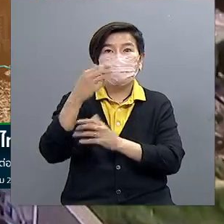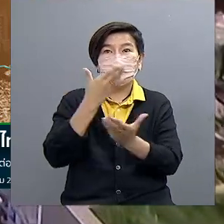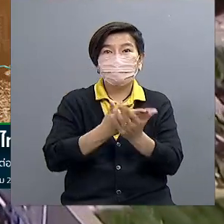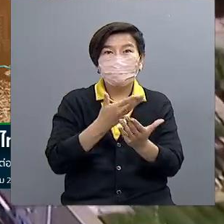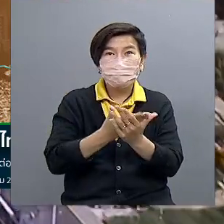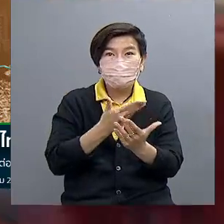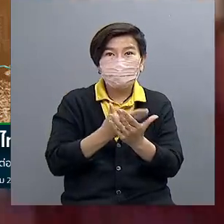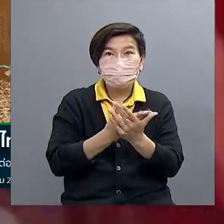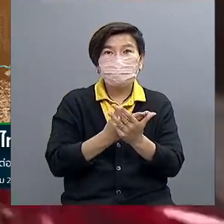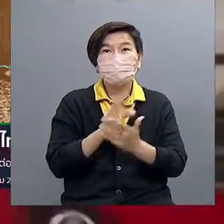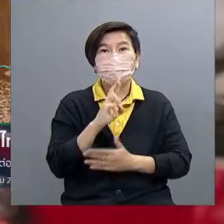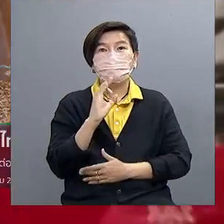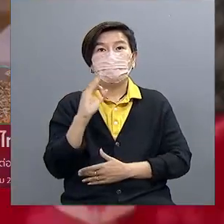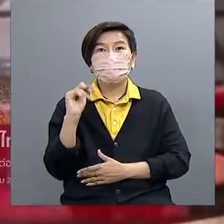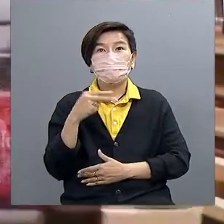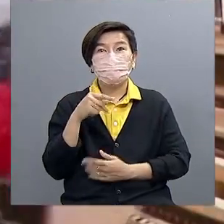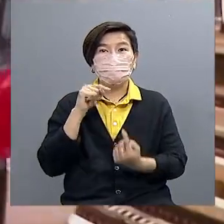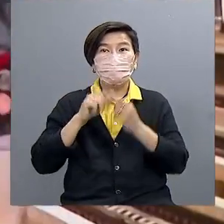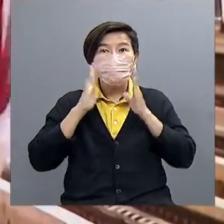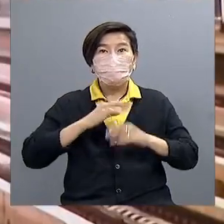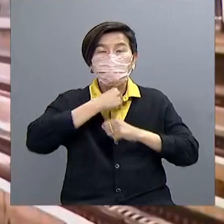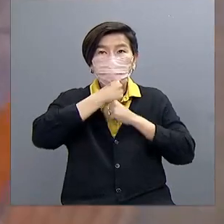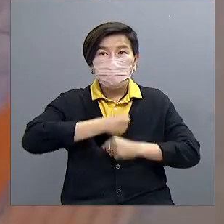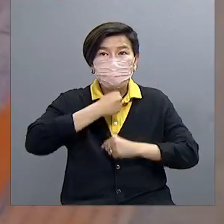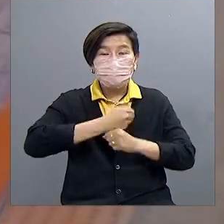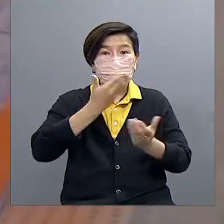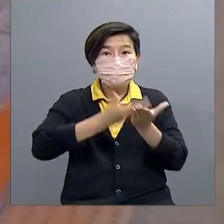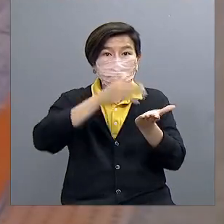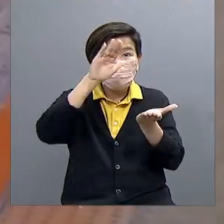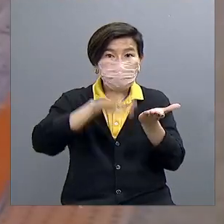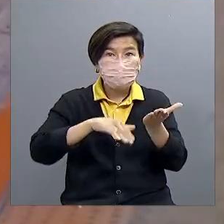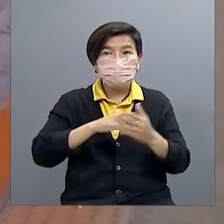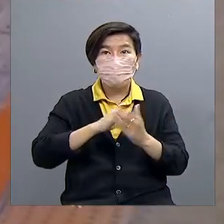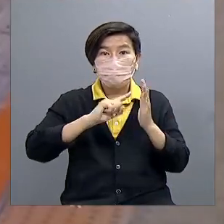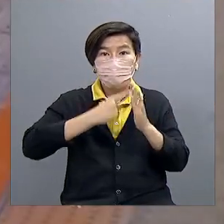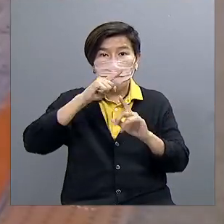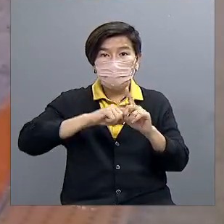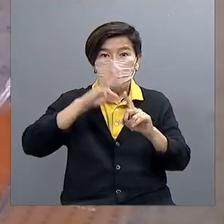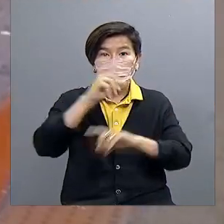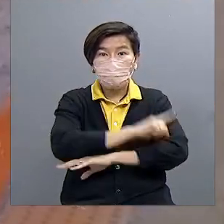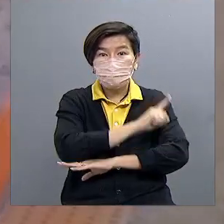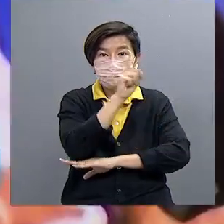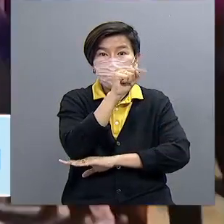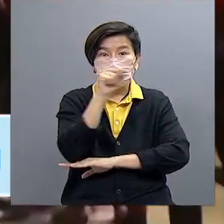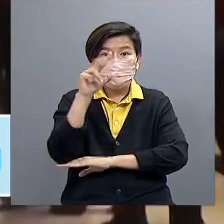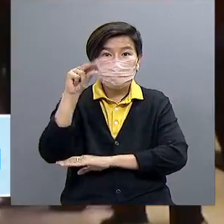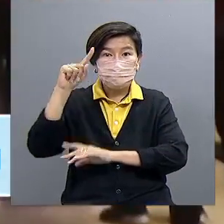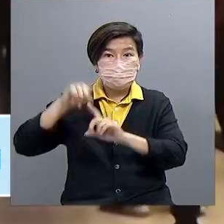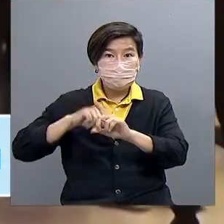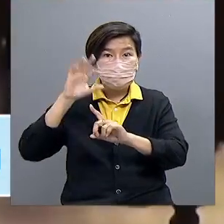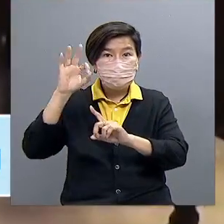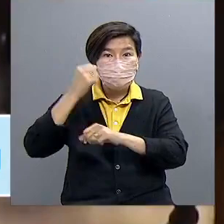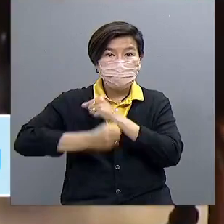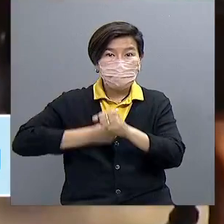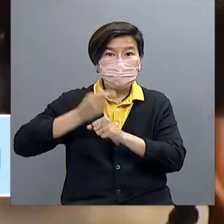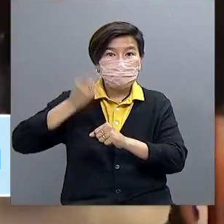ฟท.สำหรับผู้สูงอายุจะลดราคาในวันที่1มิถุนายนถึง30กันยายนของทุกปีซึ่งทาง